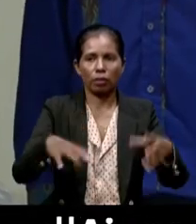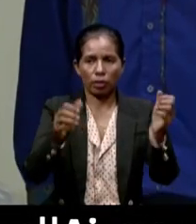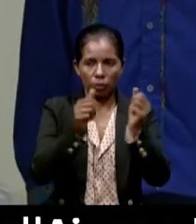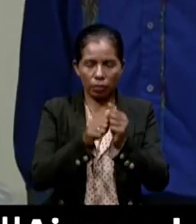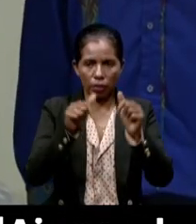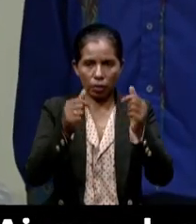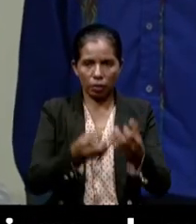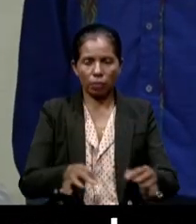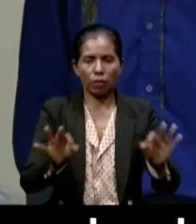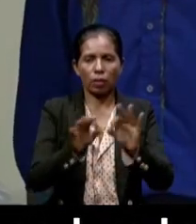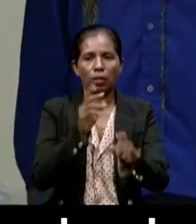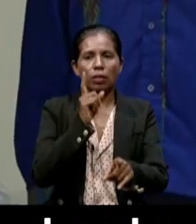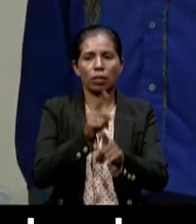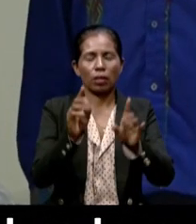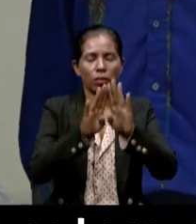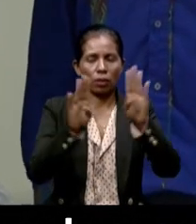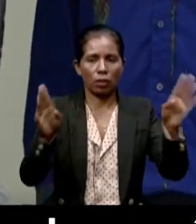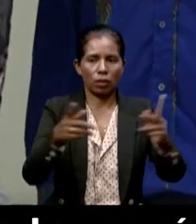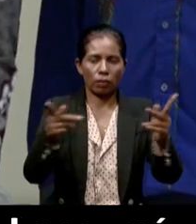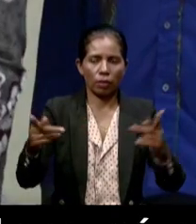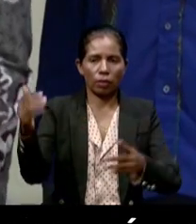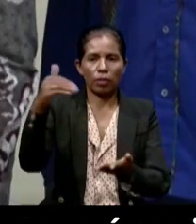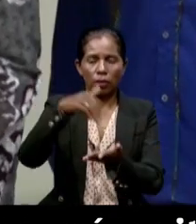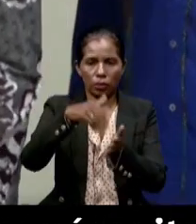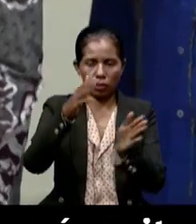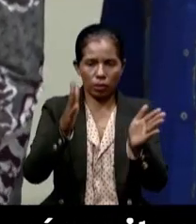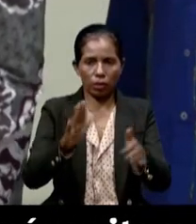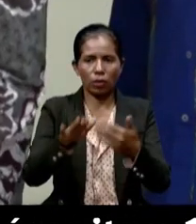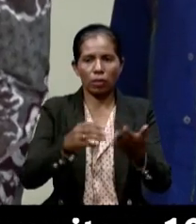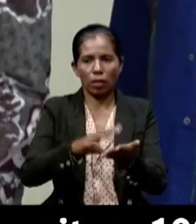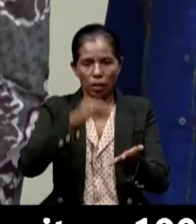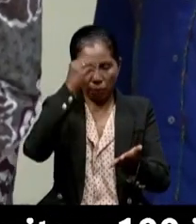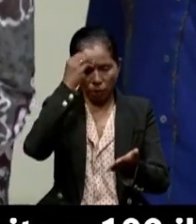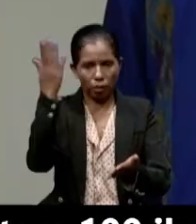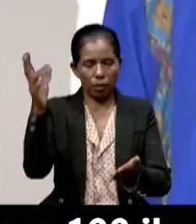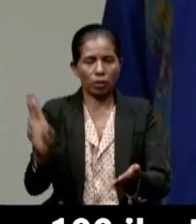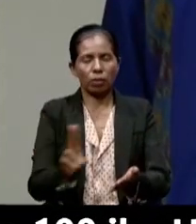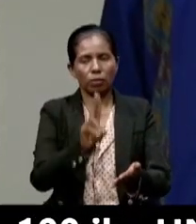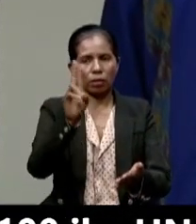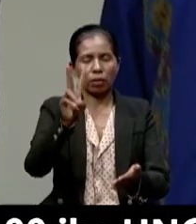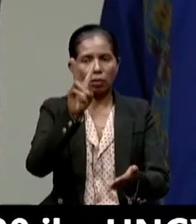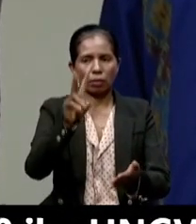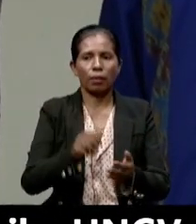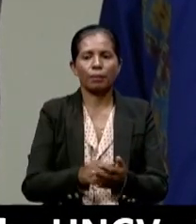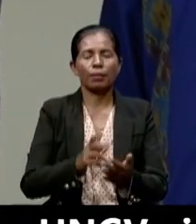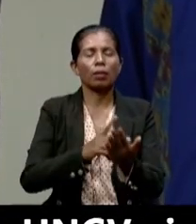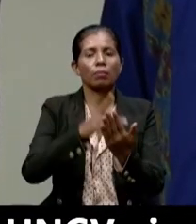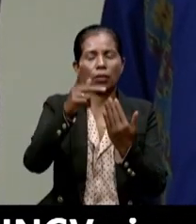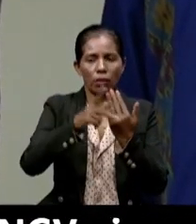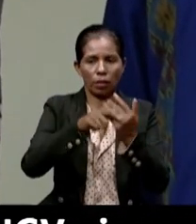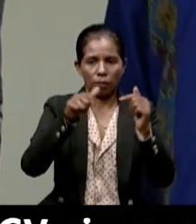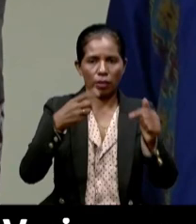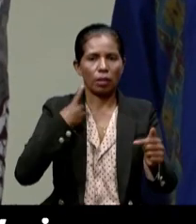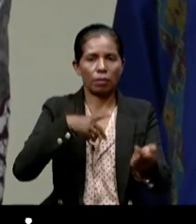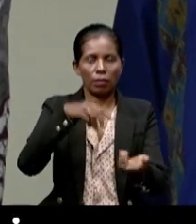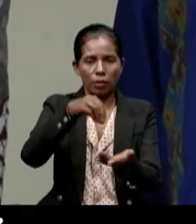idane importante teve so di loke espaço be estudante sira atu aprende iha universidade rua refere. Programa idane ami preve